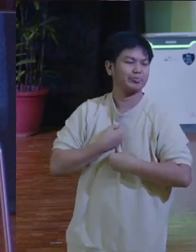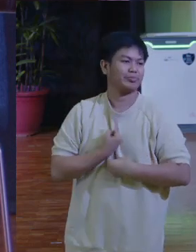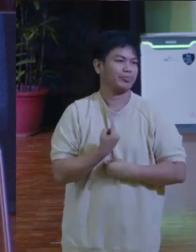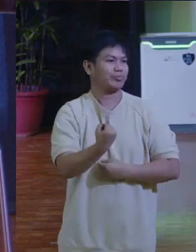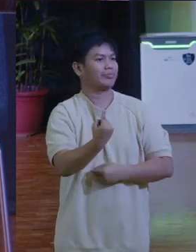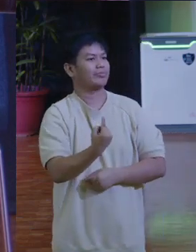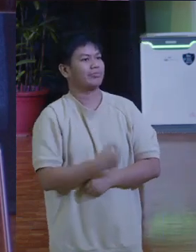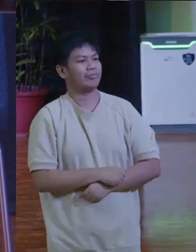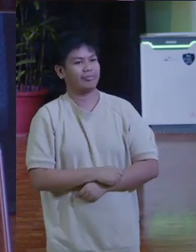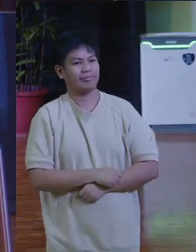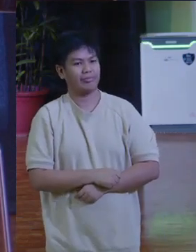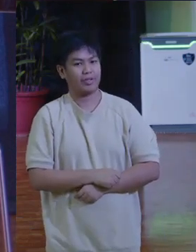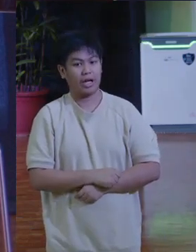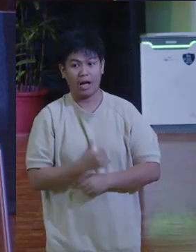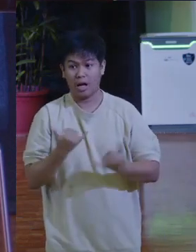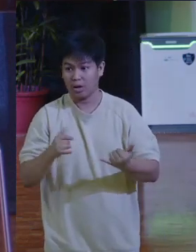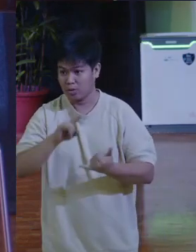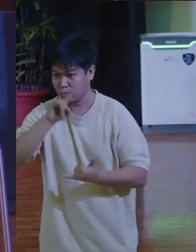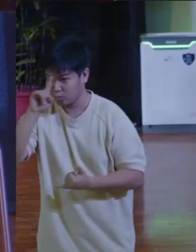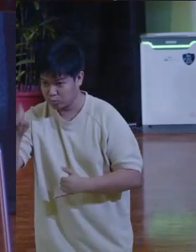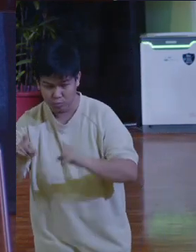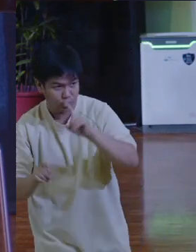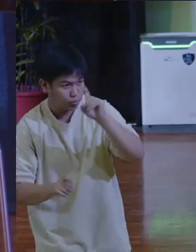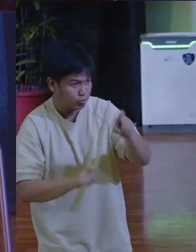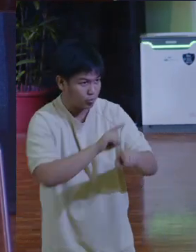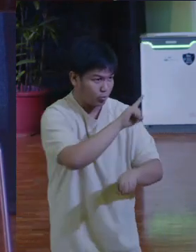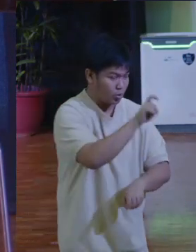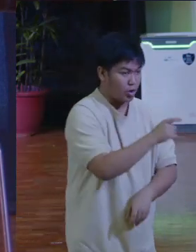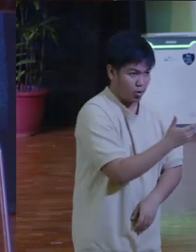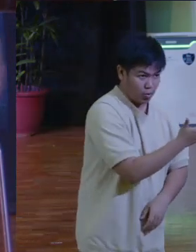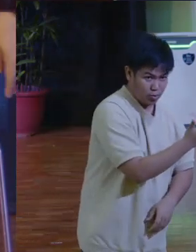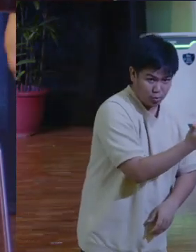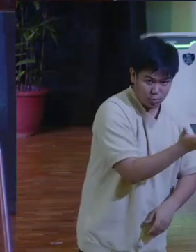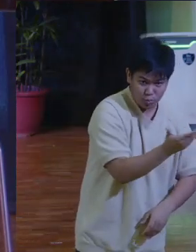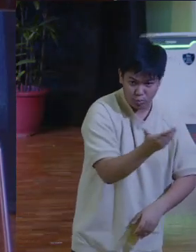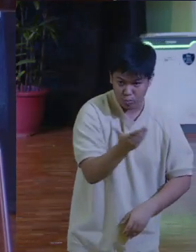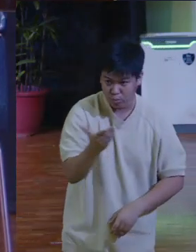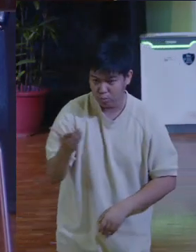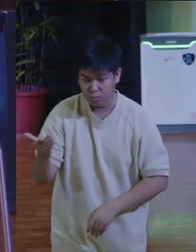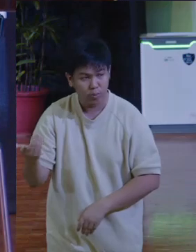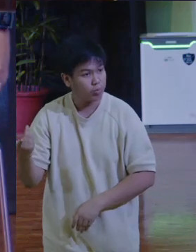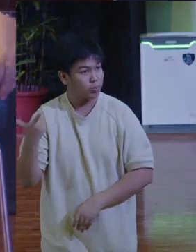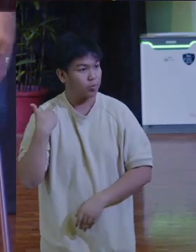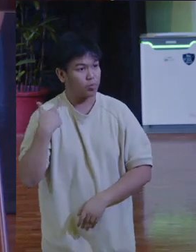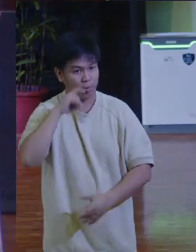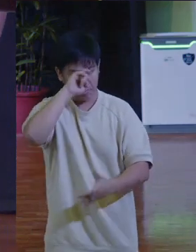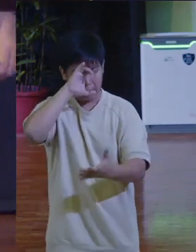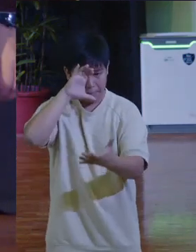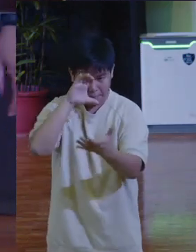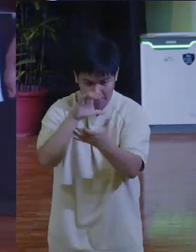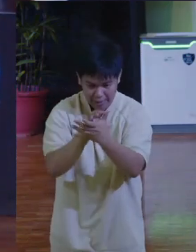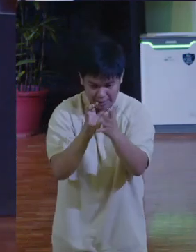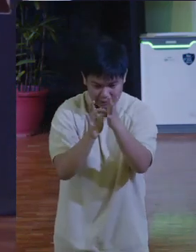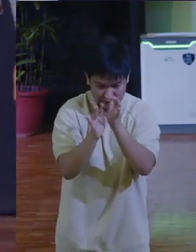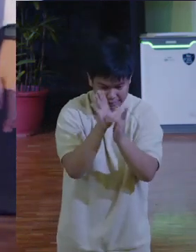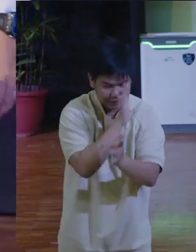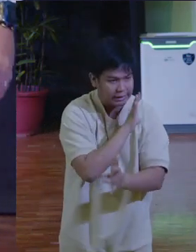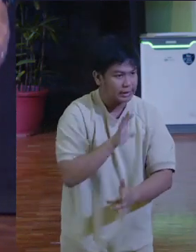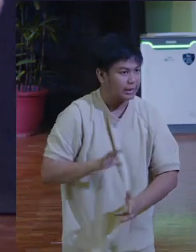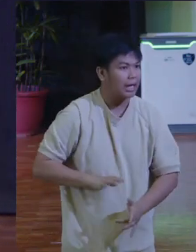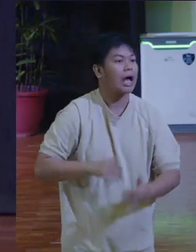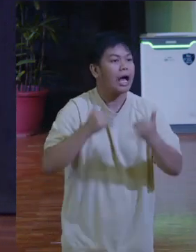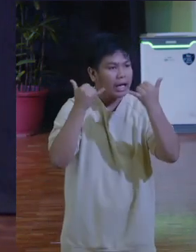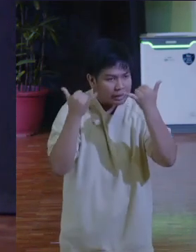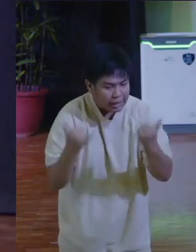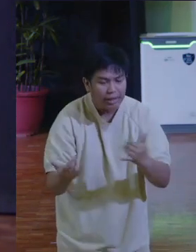Anong panawagan ko sa inyo sa araw na ito? Kung kayo po ay hindi pa nananampalataya kay Jesus, now is